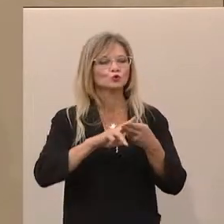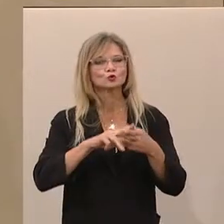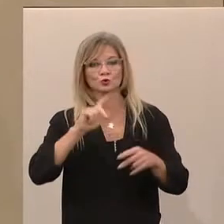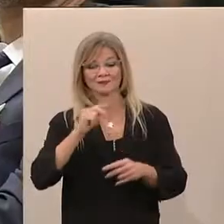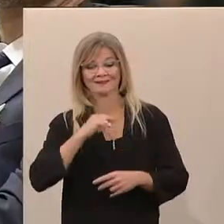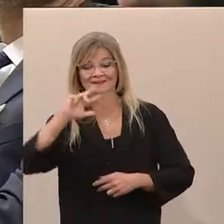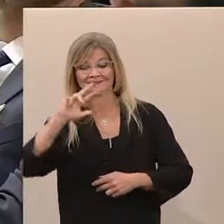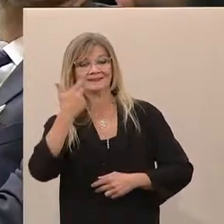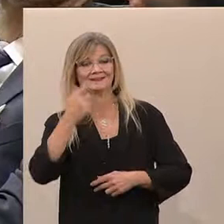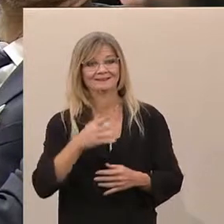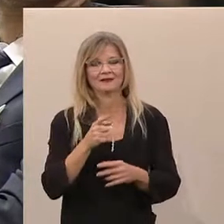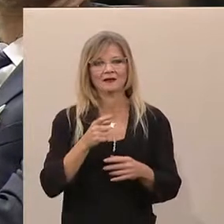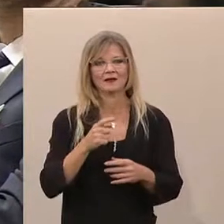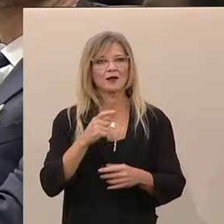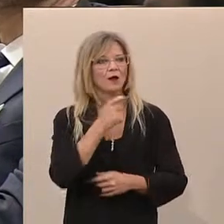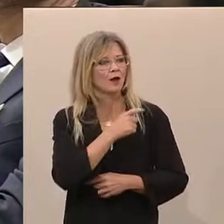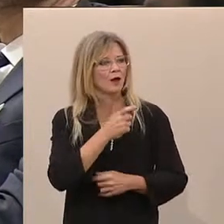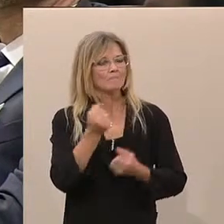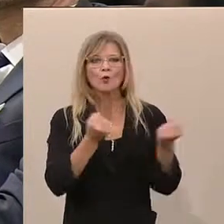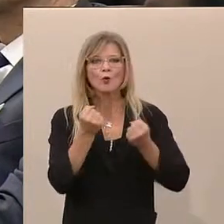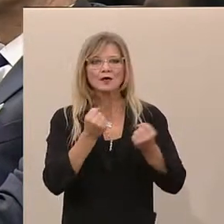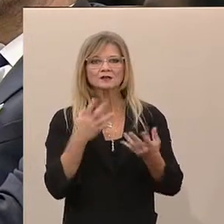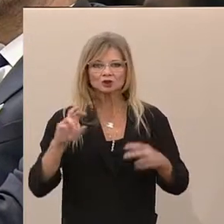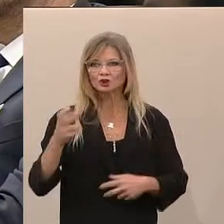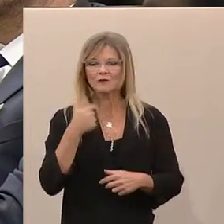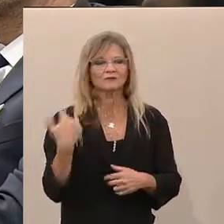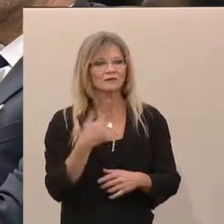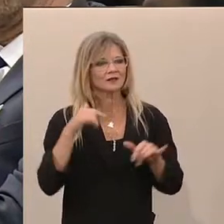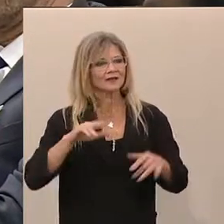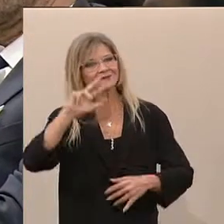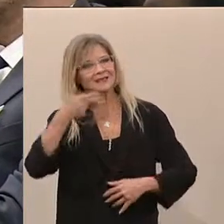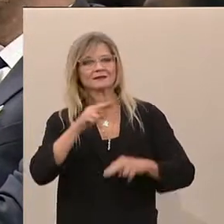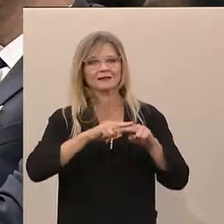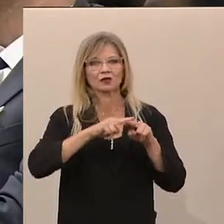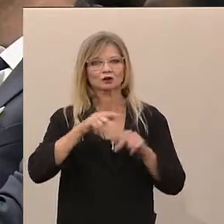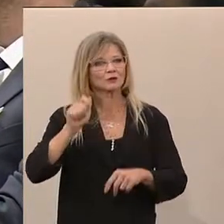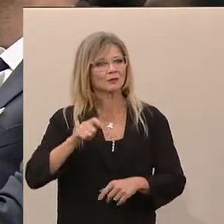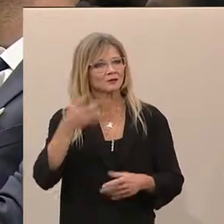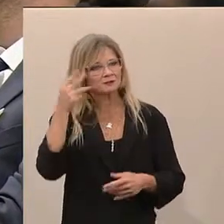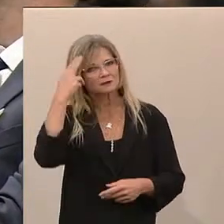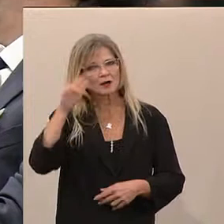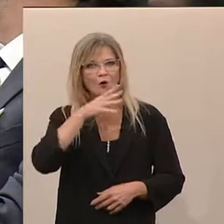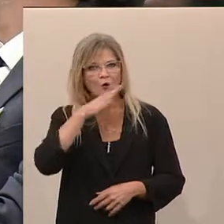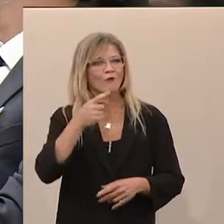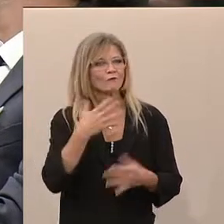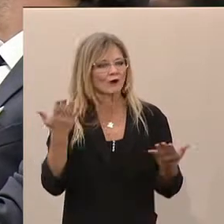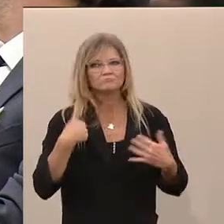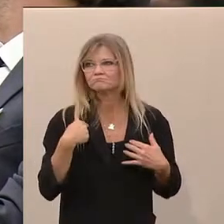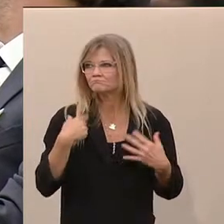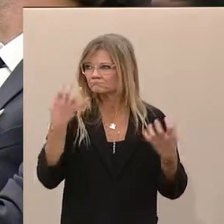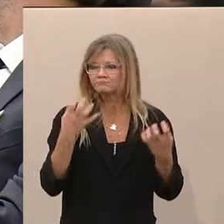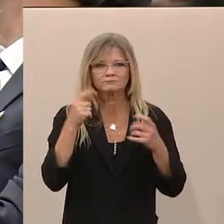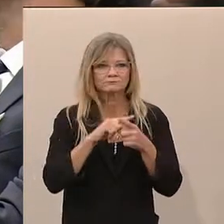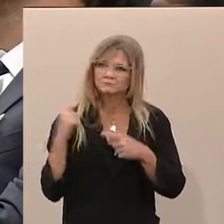als drittstärkste politische Kraft im Hohen Haus zu unterstützen mit unserem dritten Nationalratspräsidenten Norbert Hofer, der sicherlich in den